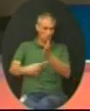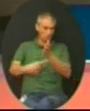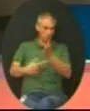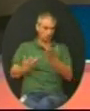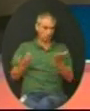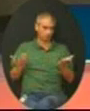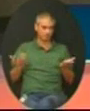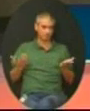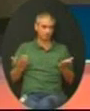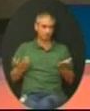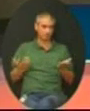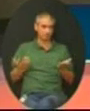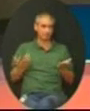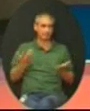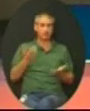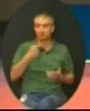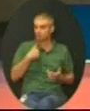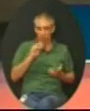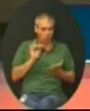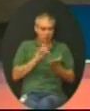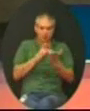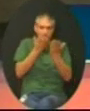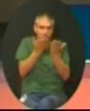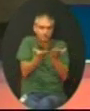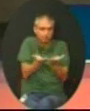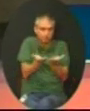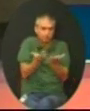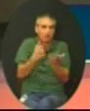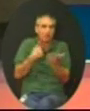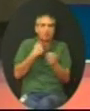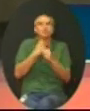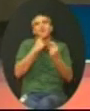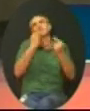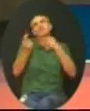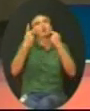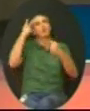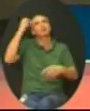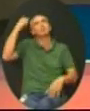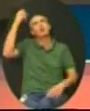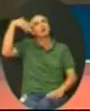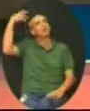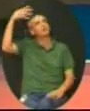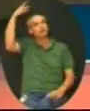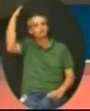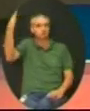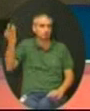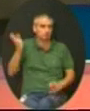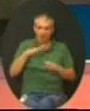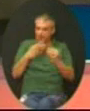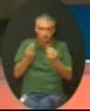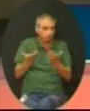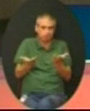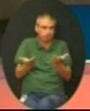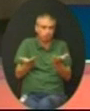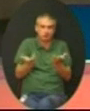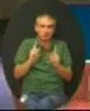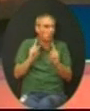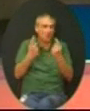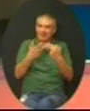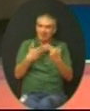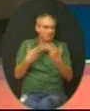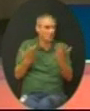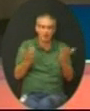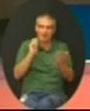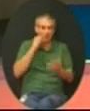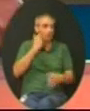שהעגלה תמשוך את הסוסים. אנחנו לא שם. אנחנו מנהלים ויכוחים תיאורטיים מפליגים על דבר שלא עומד לקרות. אני